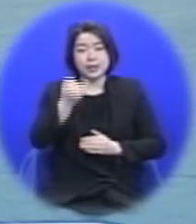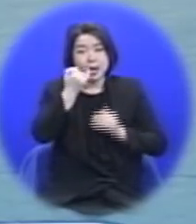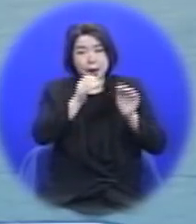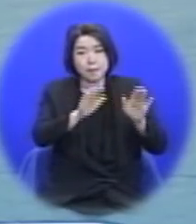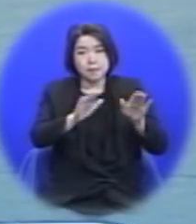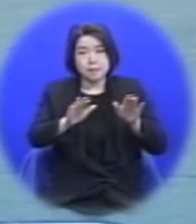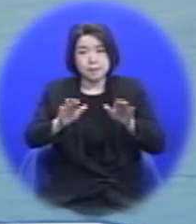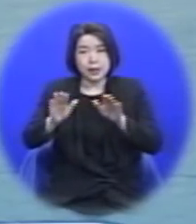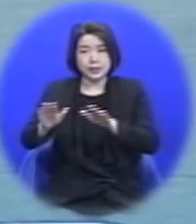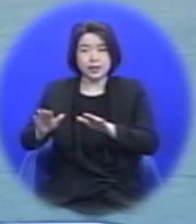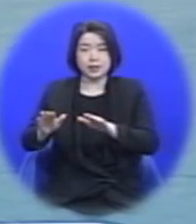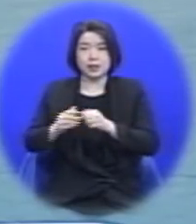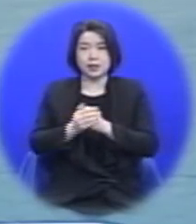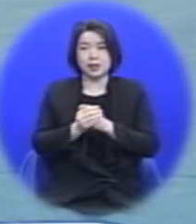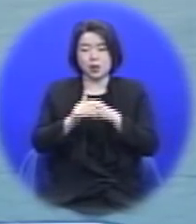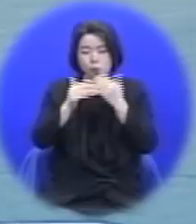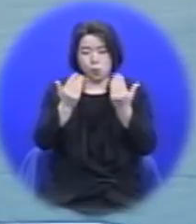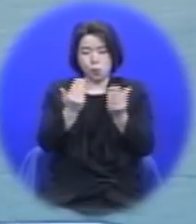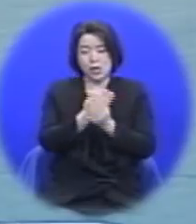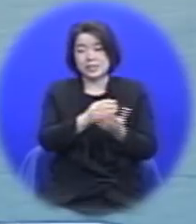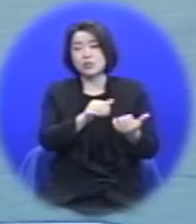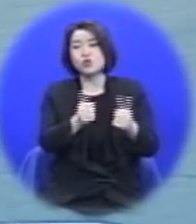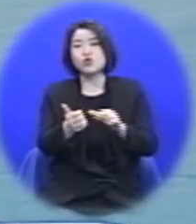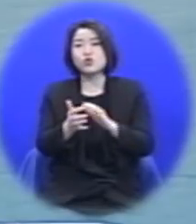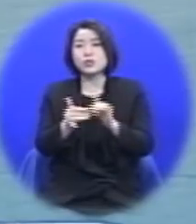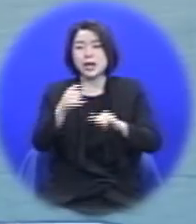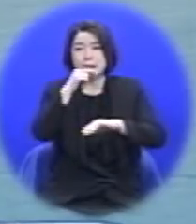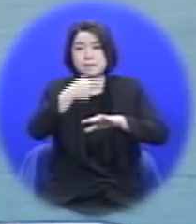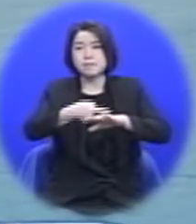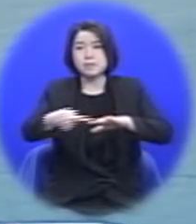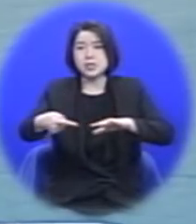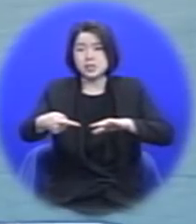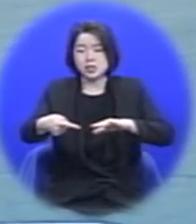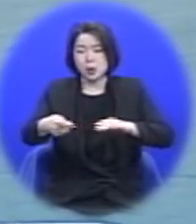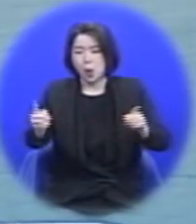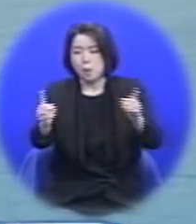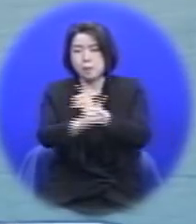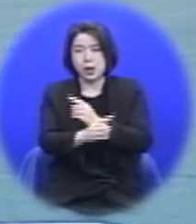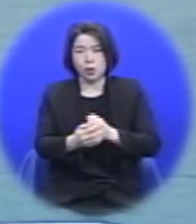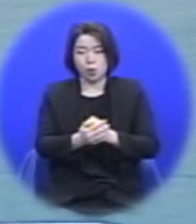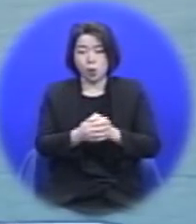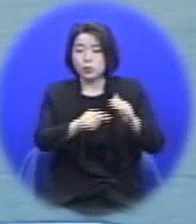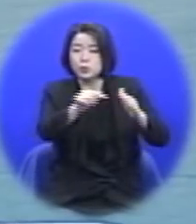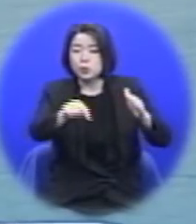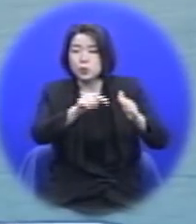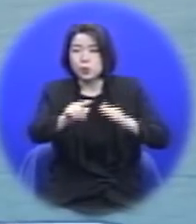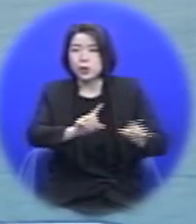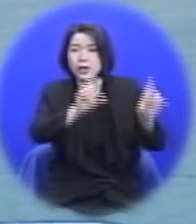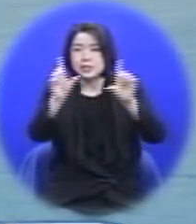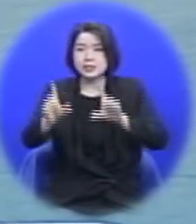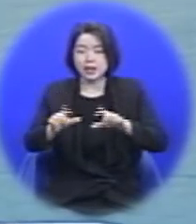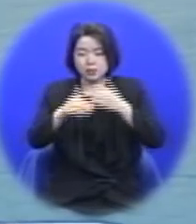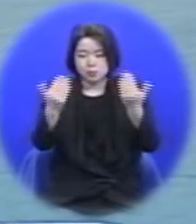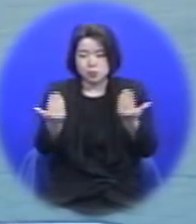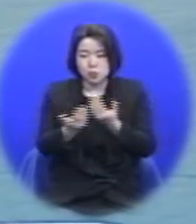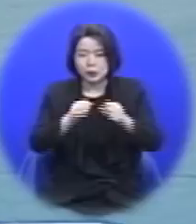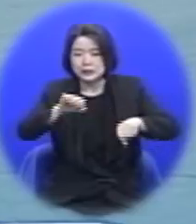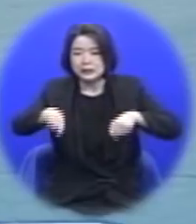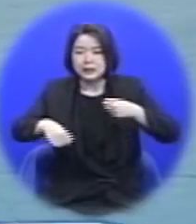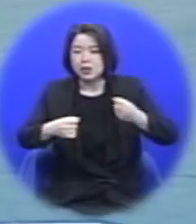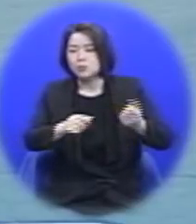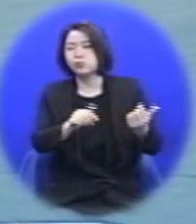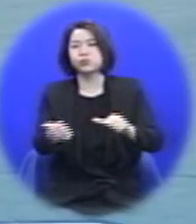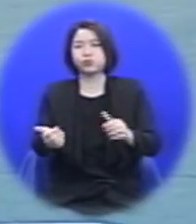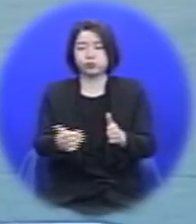바다가 완전히 죽은 피로 변해버리고 바다에 있는 모든 생물이 다 죽습니다. 세 번째 천사가